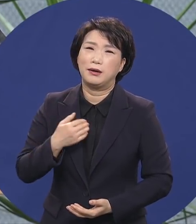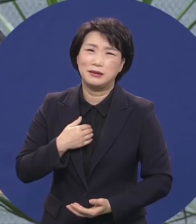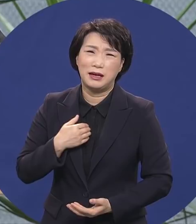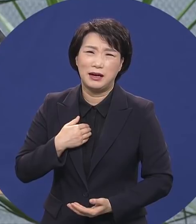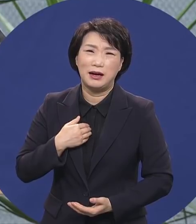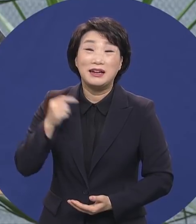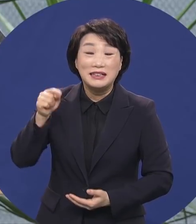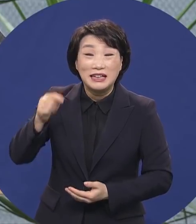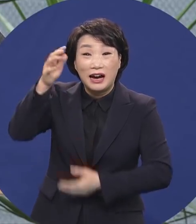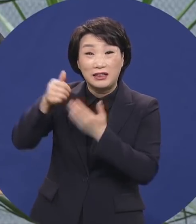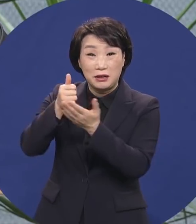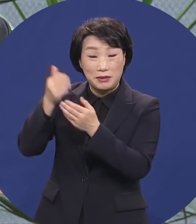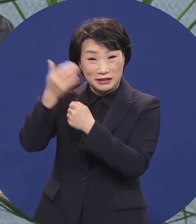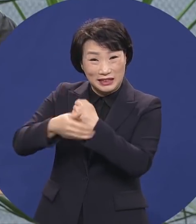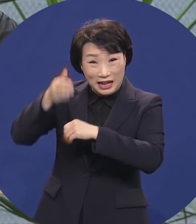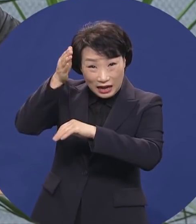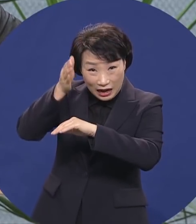은혜